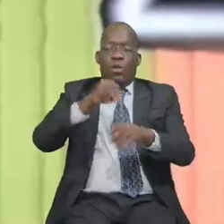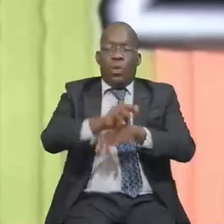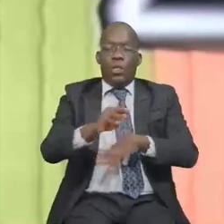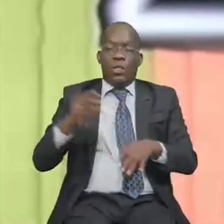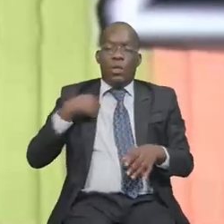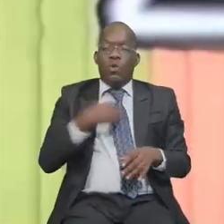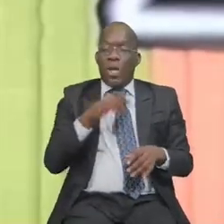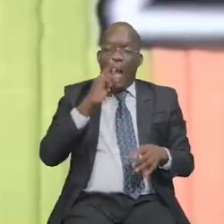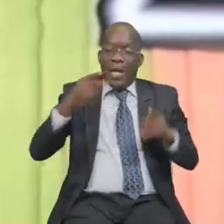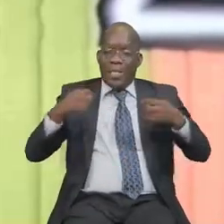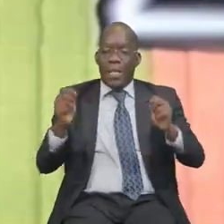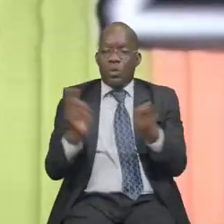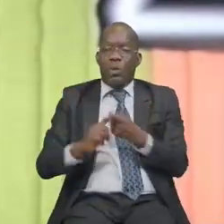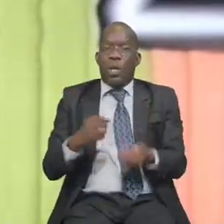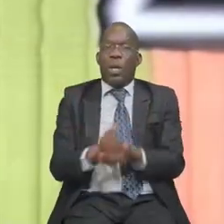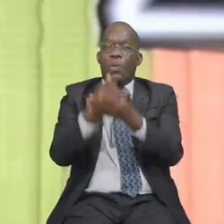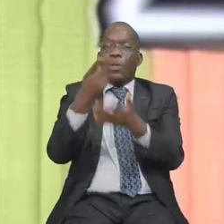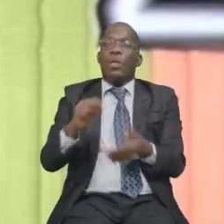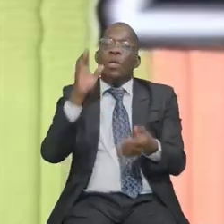l'épouse de Christ à être prête.